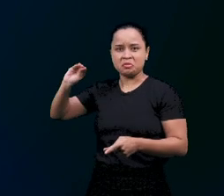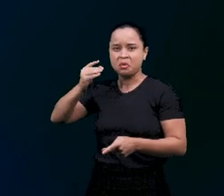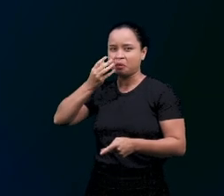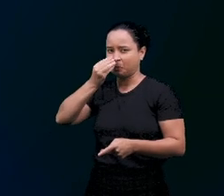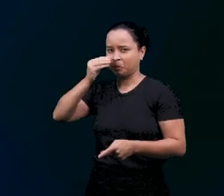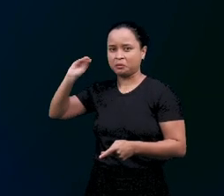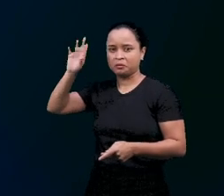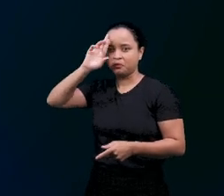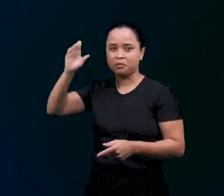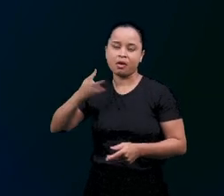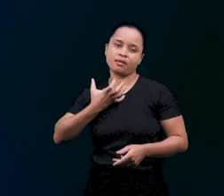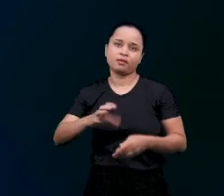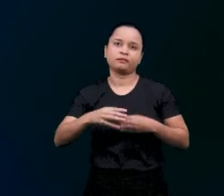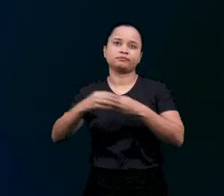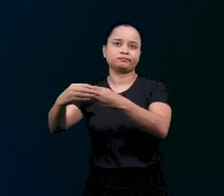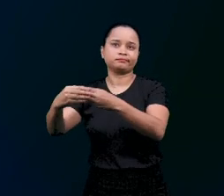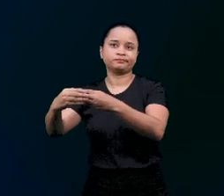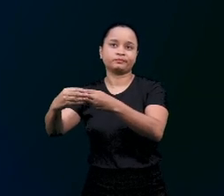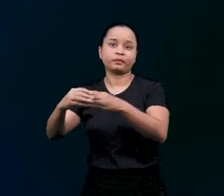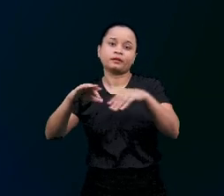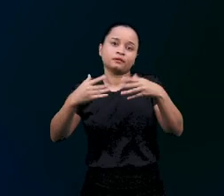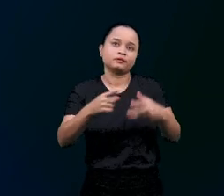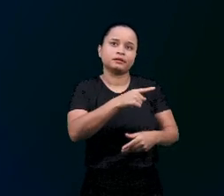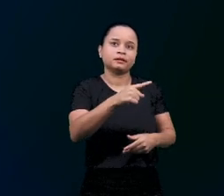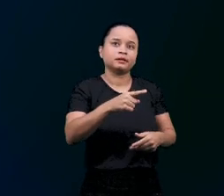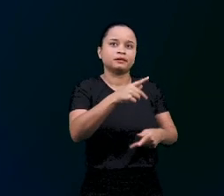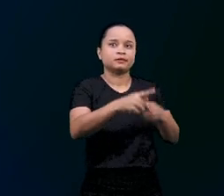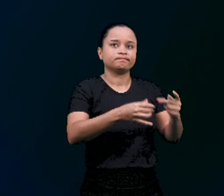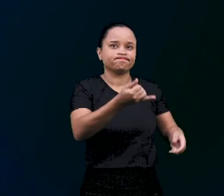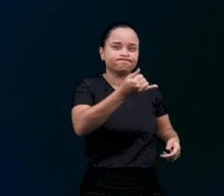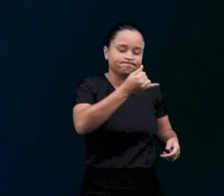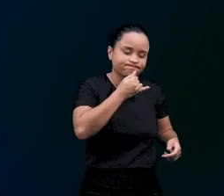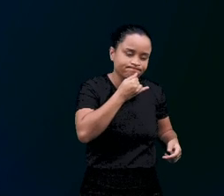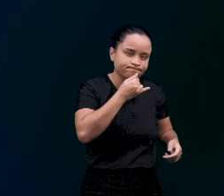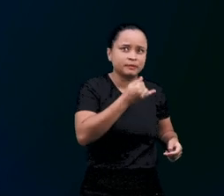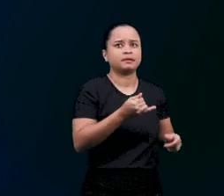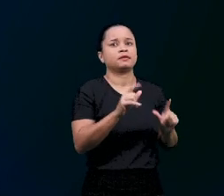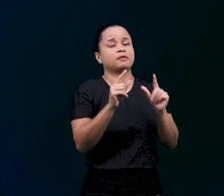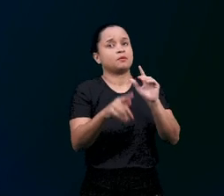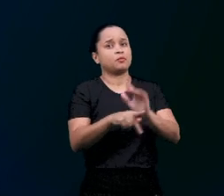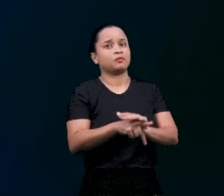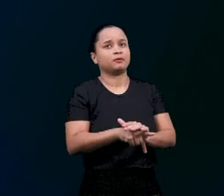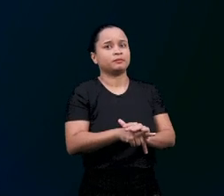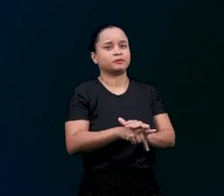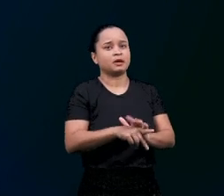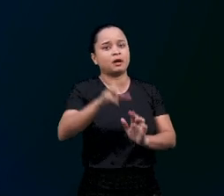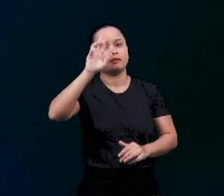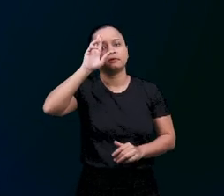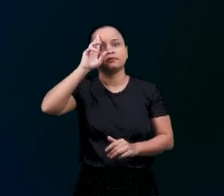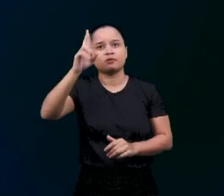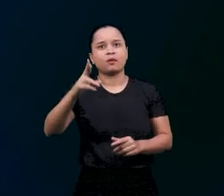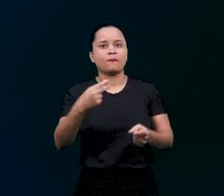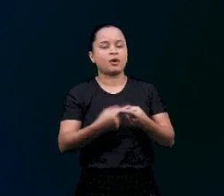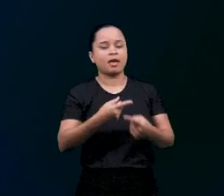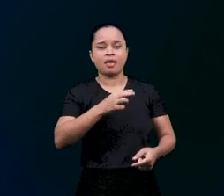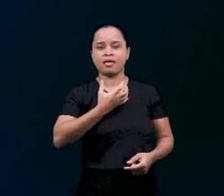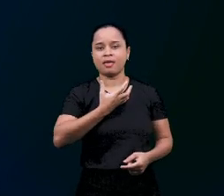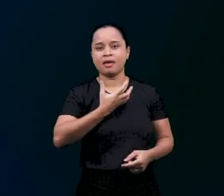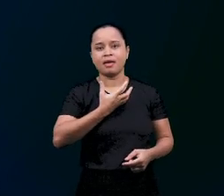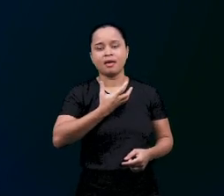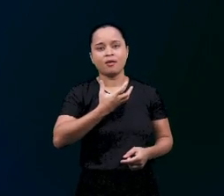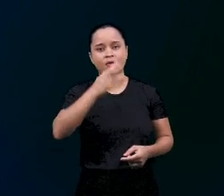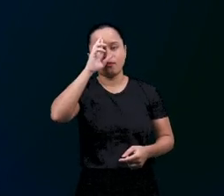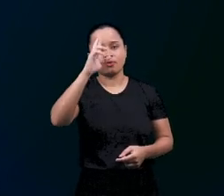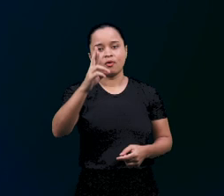Cela portait les tristesses, cela n'était pas la volonté du Seigneur. Cela montre qu'un parfait, un